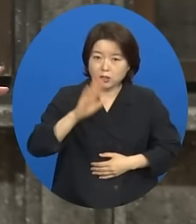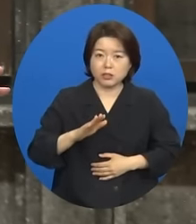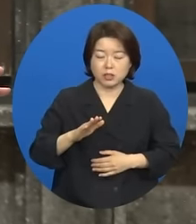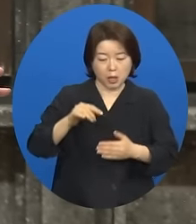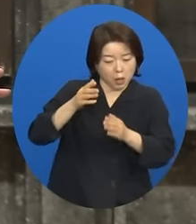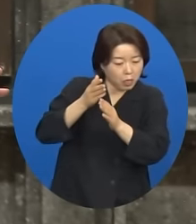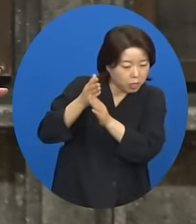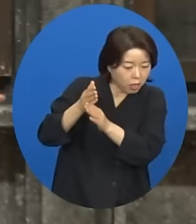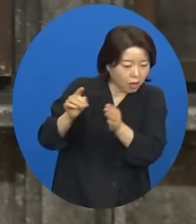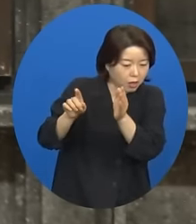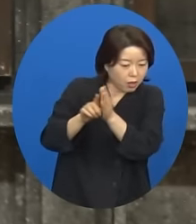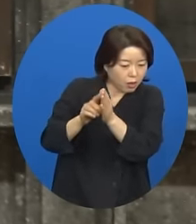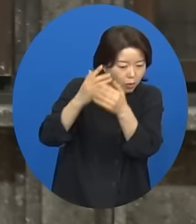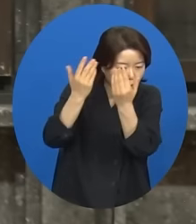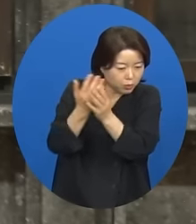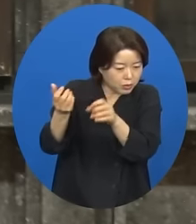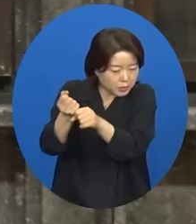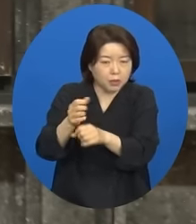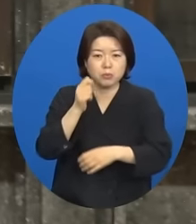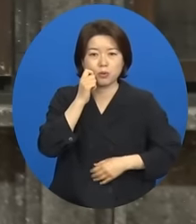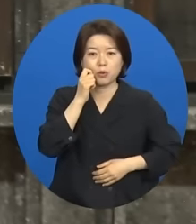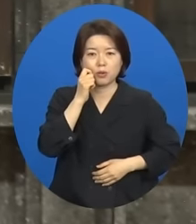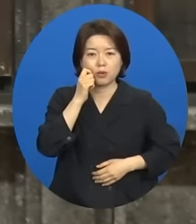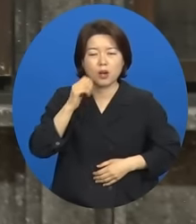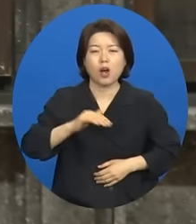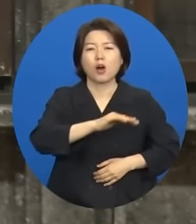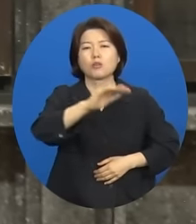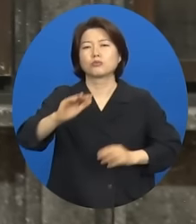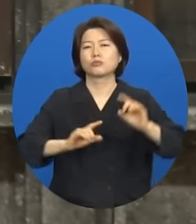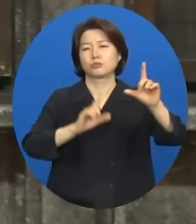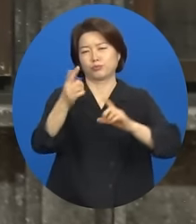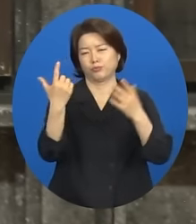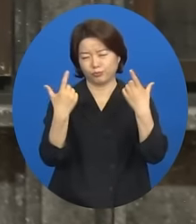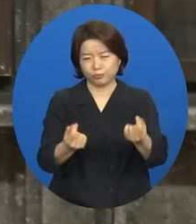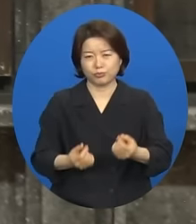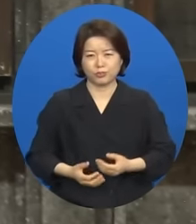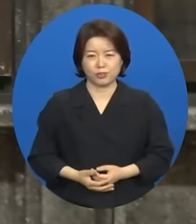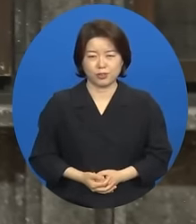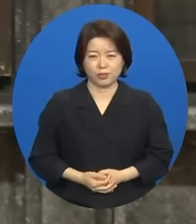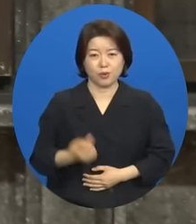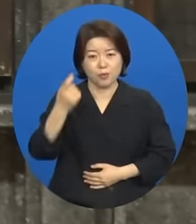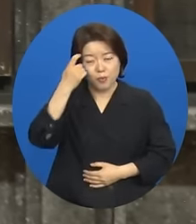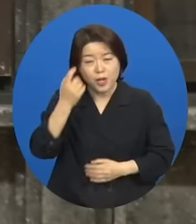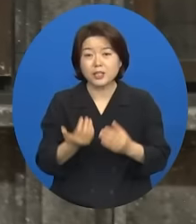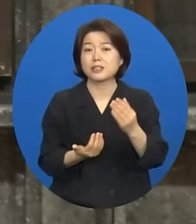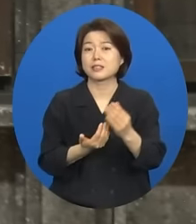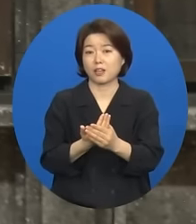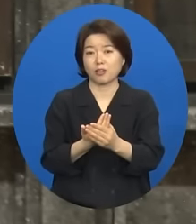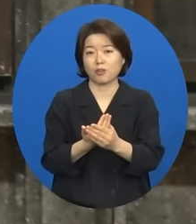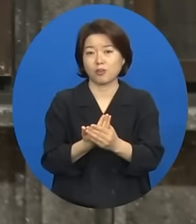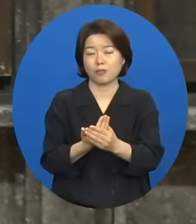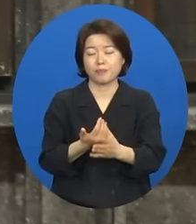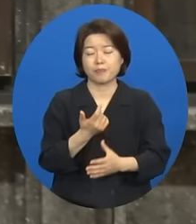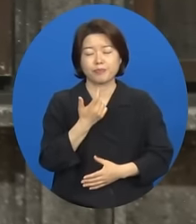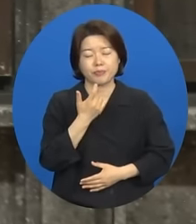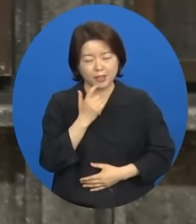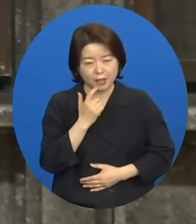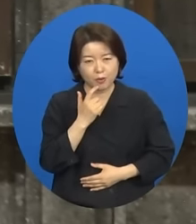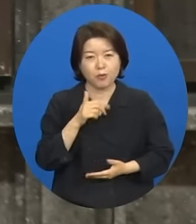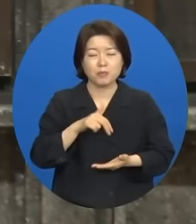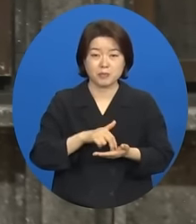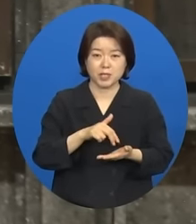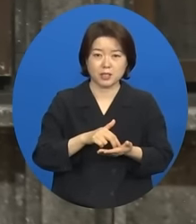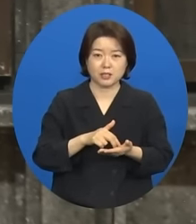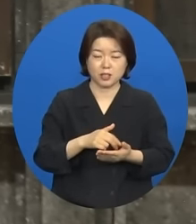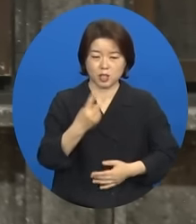못해요. 이 우리의 모습이잖아요. 왜 이런 일이 발생하느냐? 야곱에게는요 지금